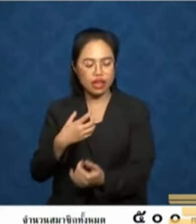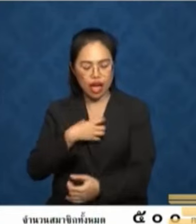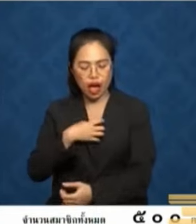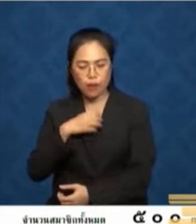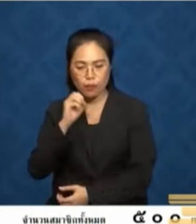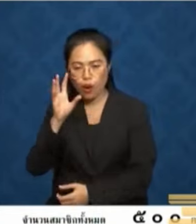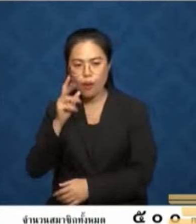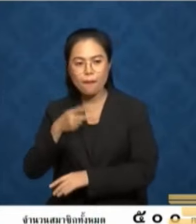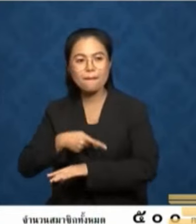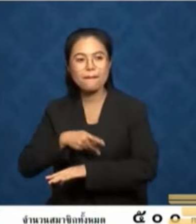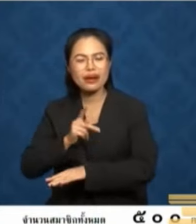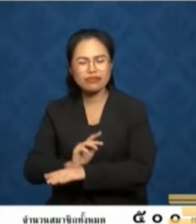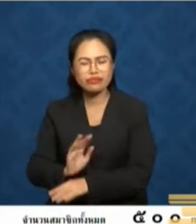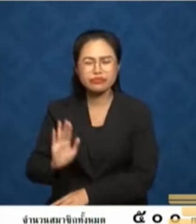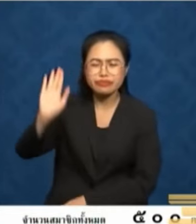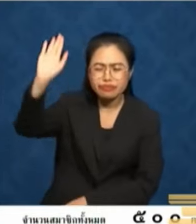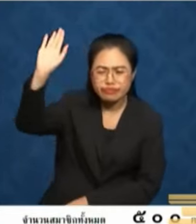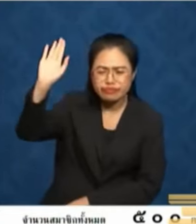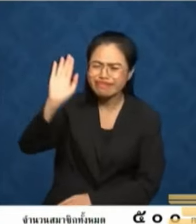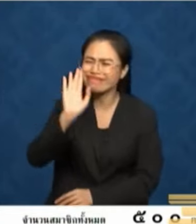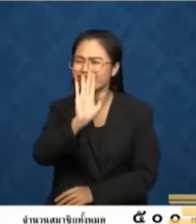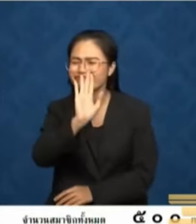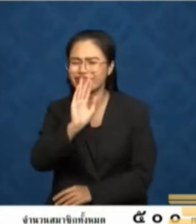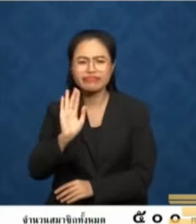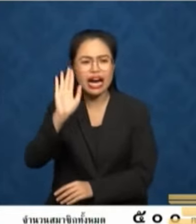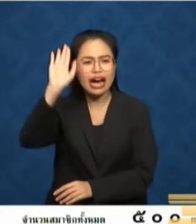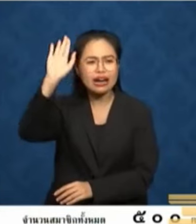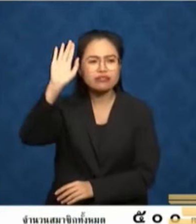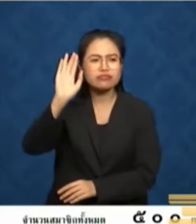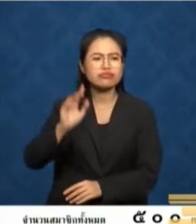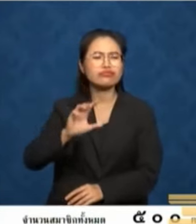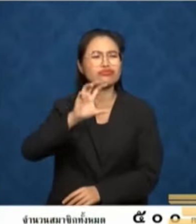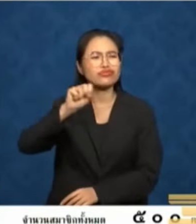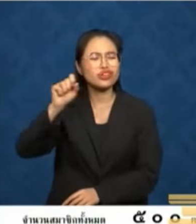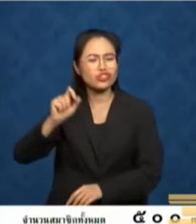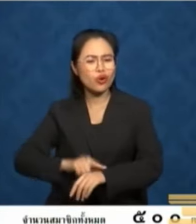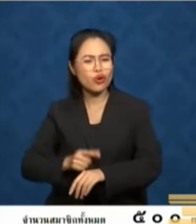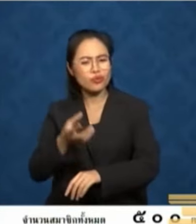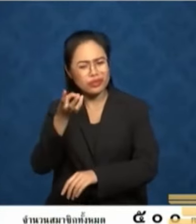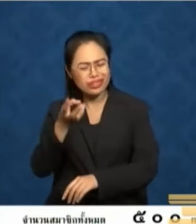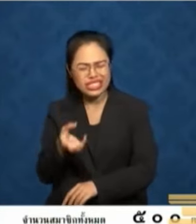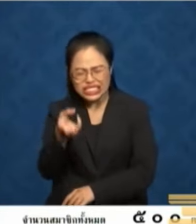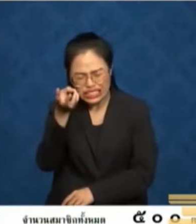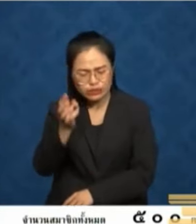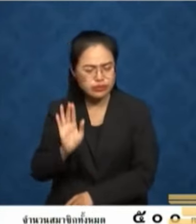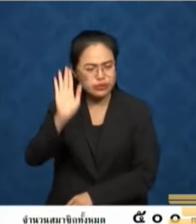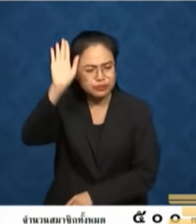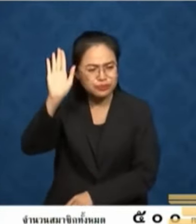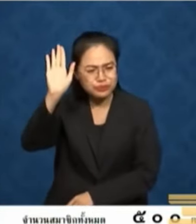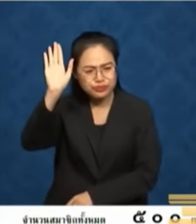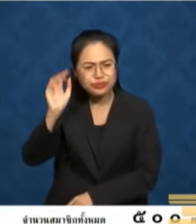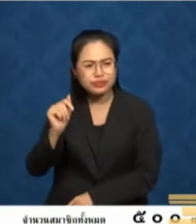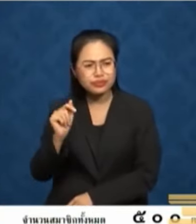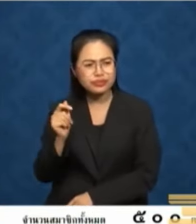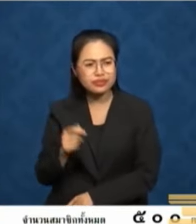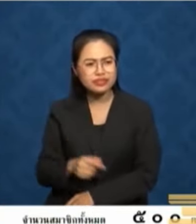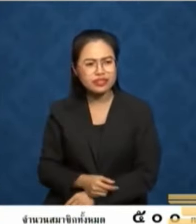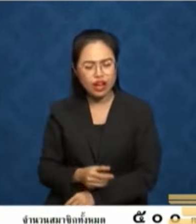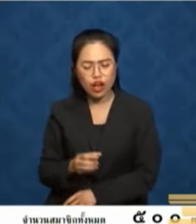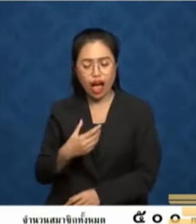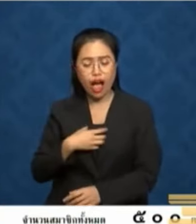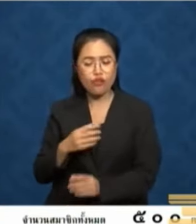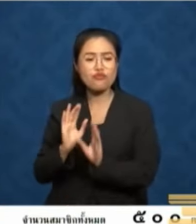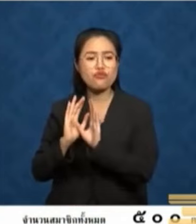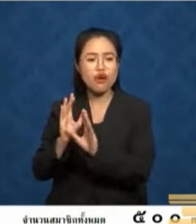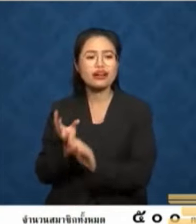ประธานว่าไม่อยากให้เราไปก้าวก่าอำนาจของฝ่ายบริหารขอให้เราอยู่ในฝ่ายที่ประหยัดเป็นการที่ดีที่สุดนะครับก็ขออนุญาตมีข้อสังเกตแล้ว